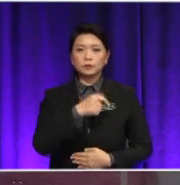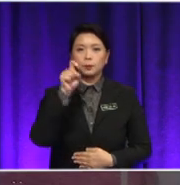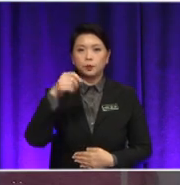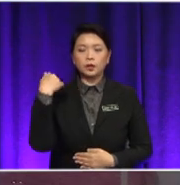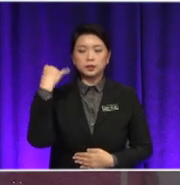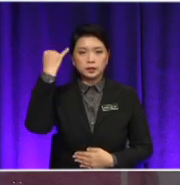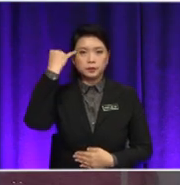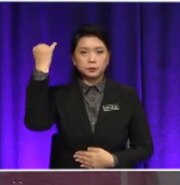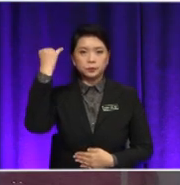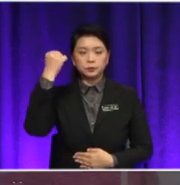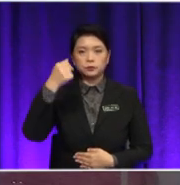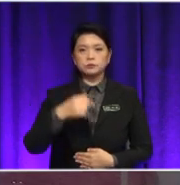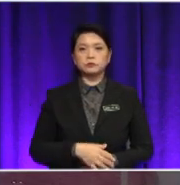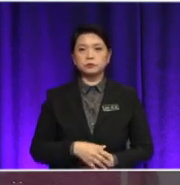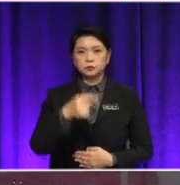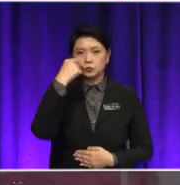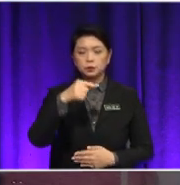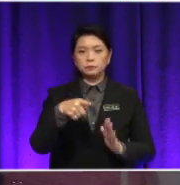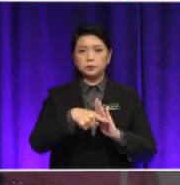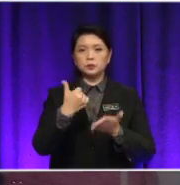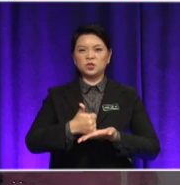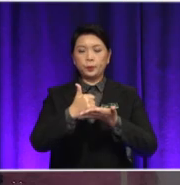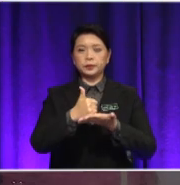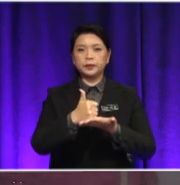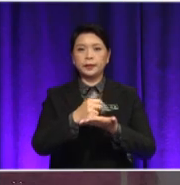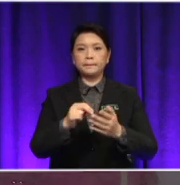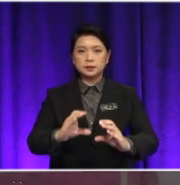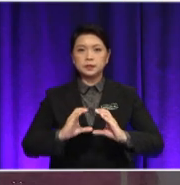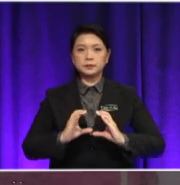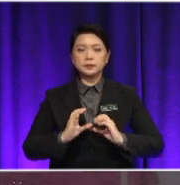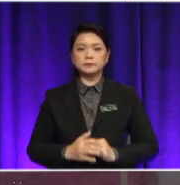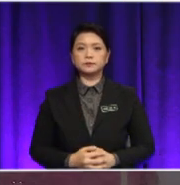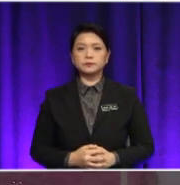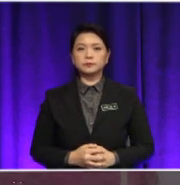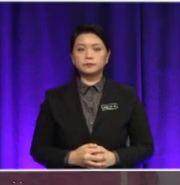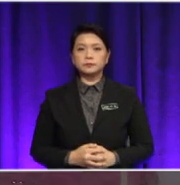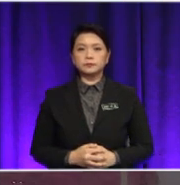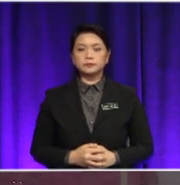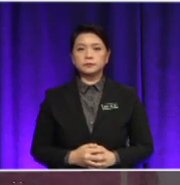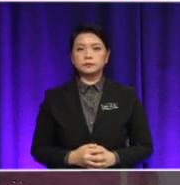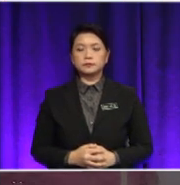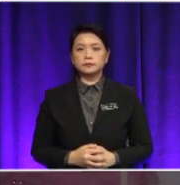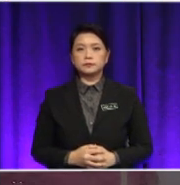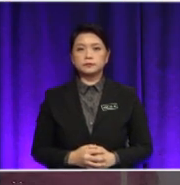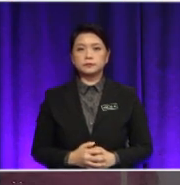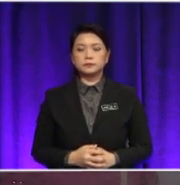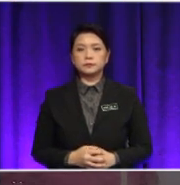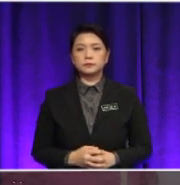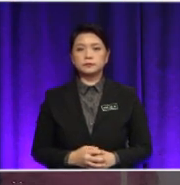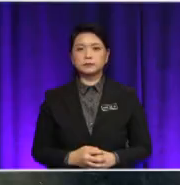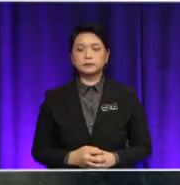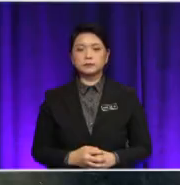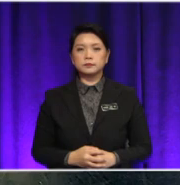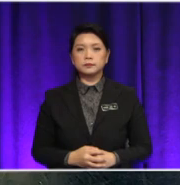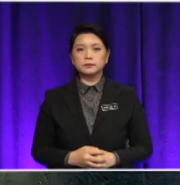terutamanya pertolongan cemas ini. Okey, Cikgu Intan. Berapa nak bagi bintang pada anak murid kita semua ni? Ataupun kita